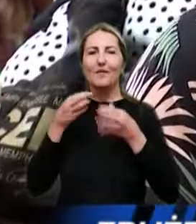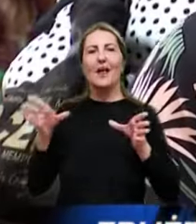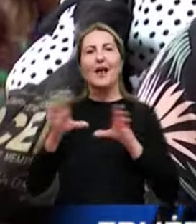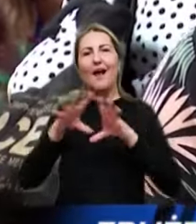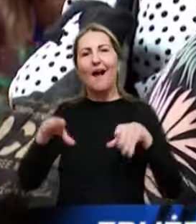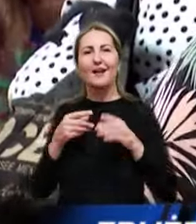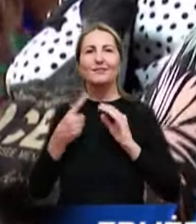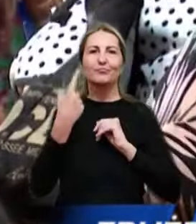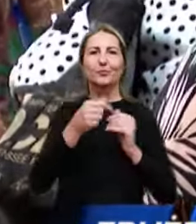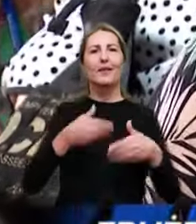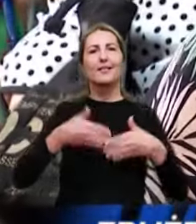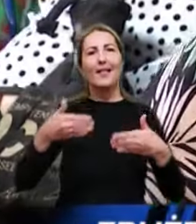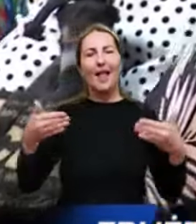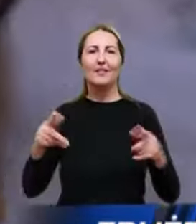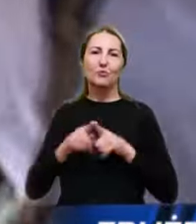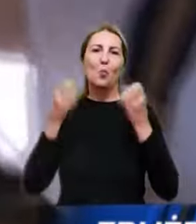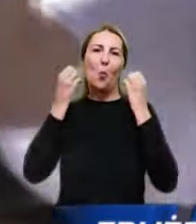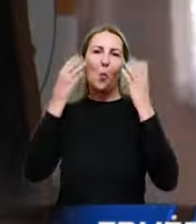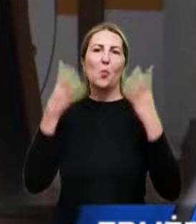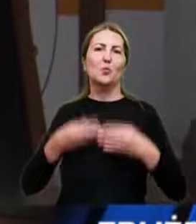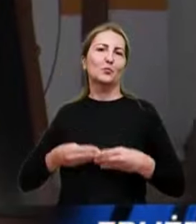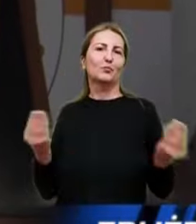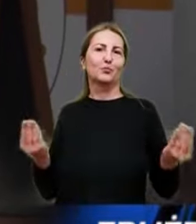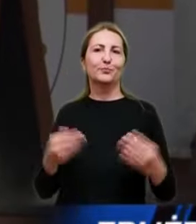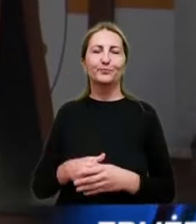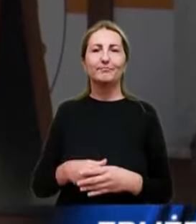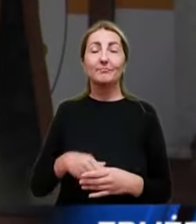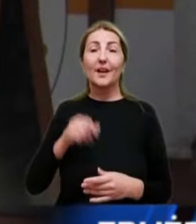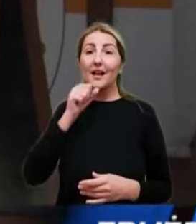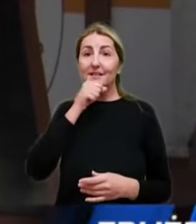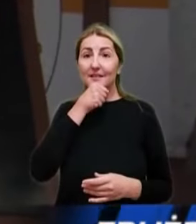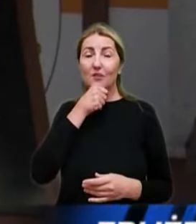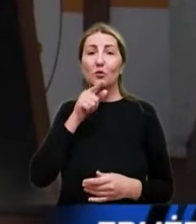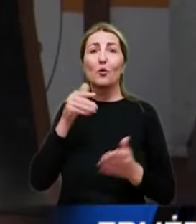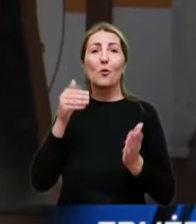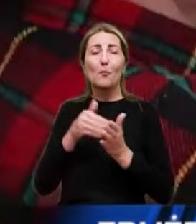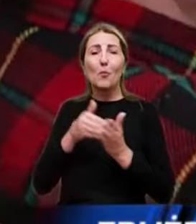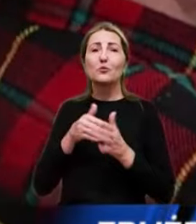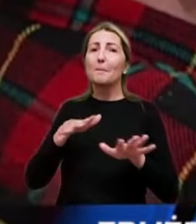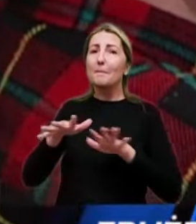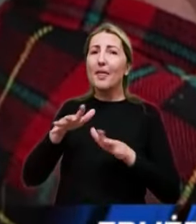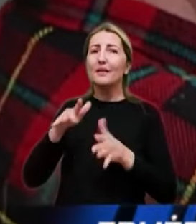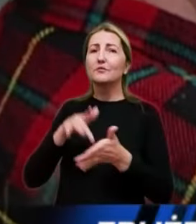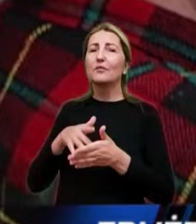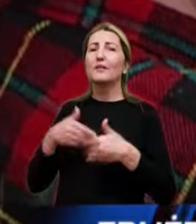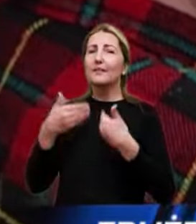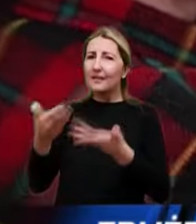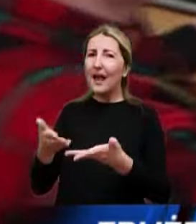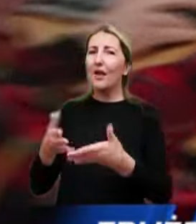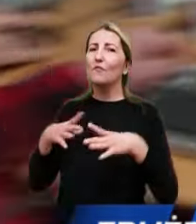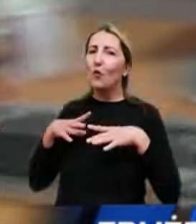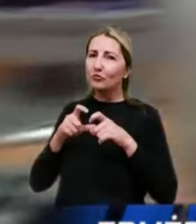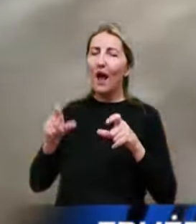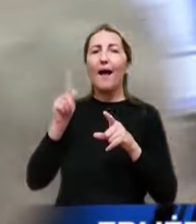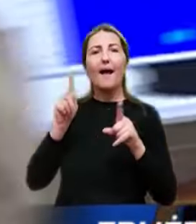także kulturalnie się też rozwijamy. Seniorzy nie tylko potrzebują miejsc do spędzania wolnego czasu, ale również możliwości